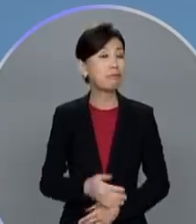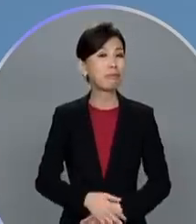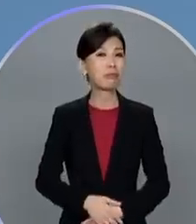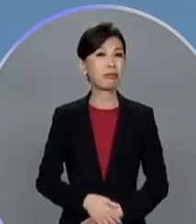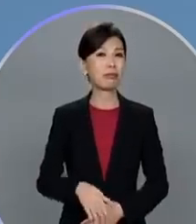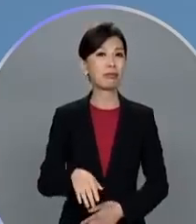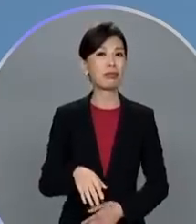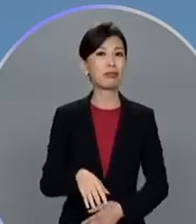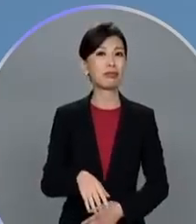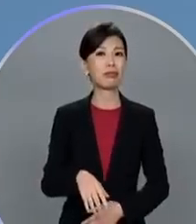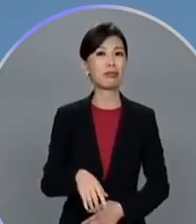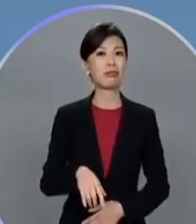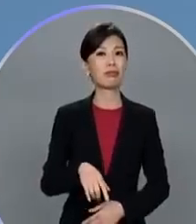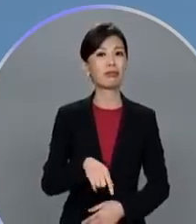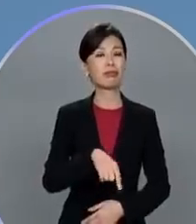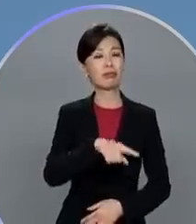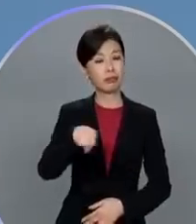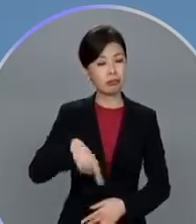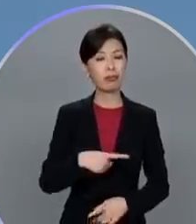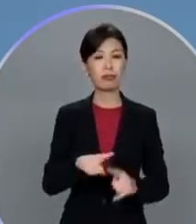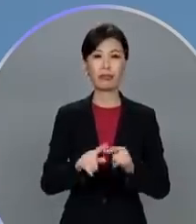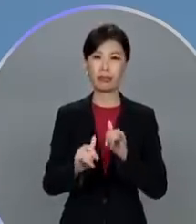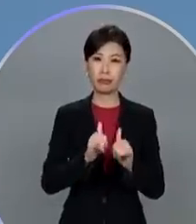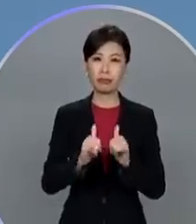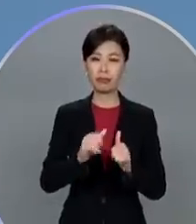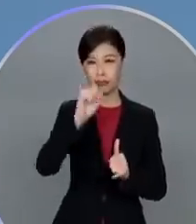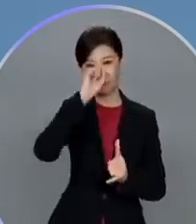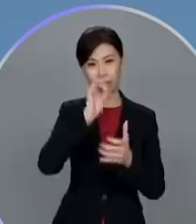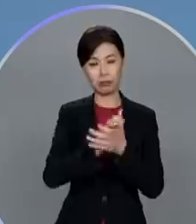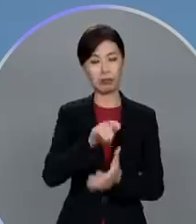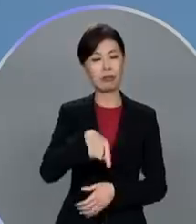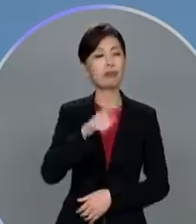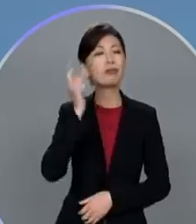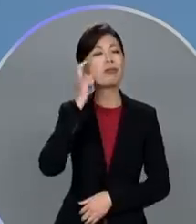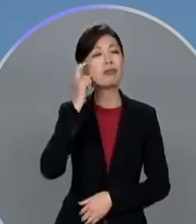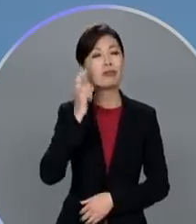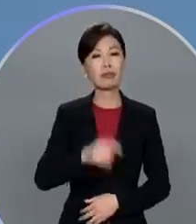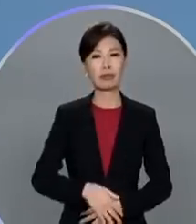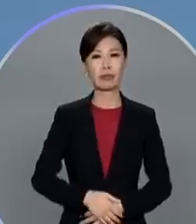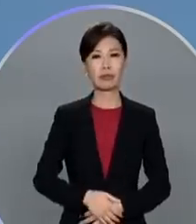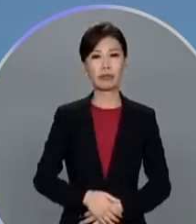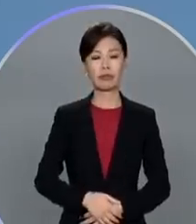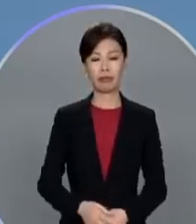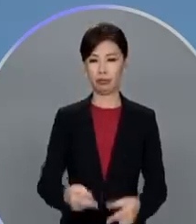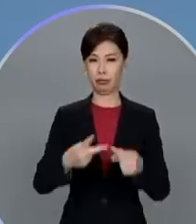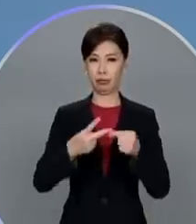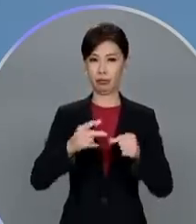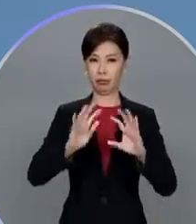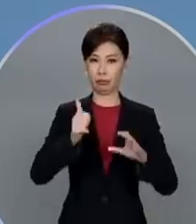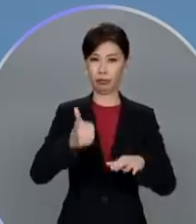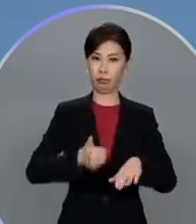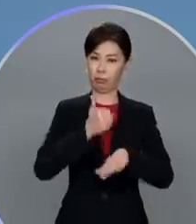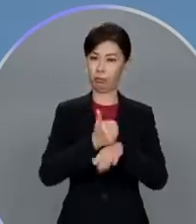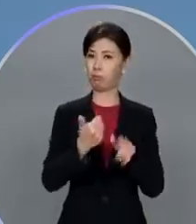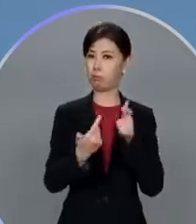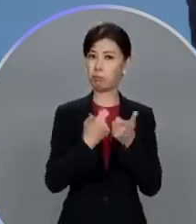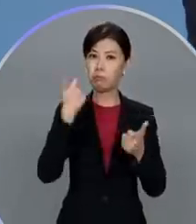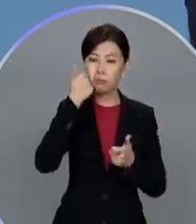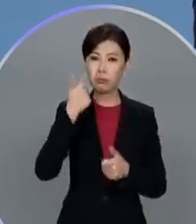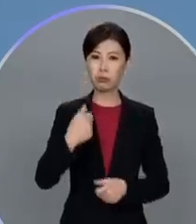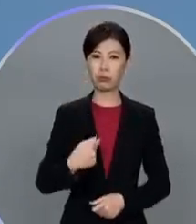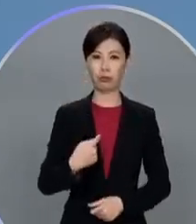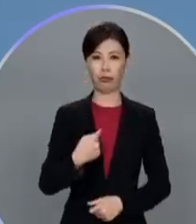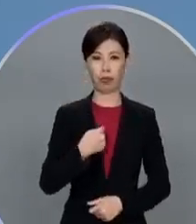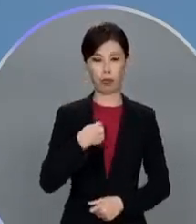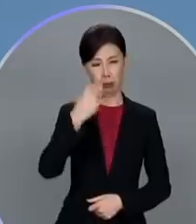请各位台湾，我们所有的人民，所有的好朋友们去思考一下。第二，什么人能当总统？大家说韩国瑜